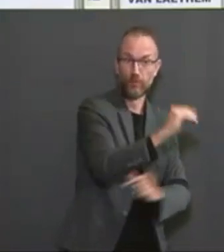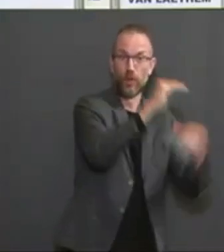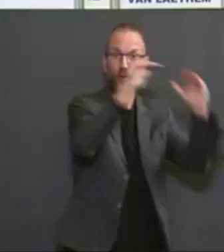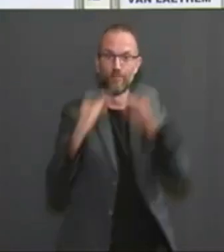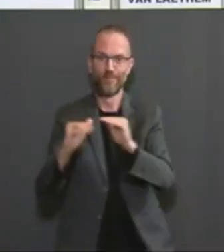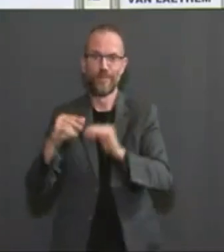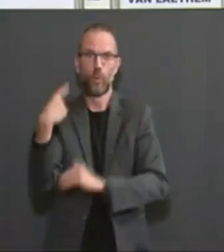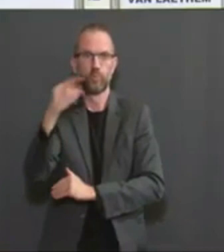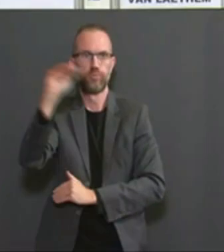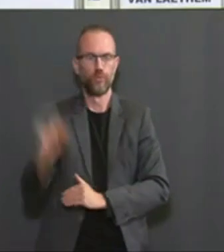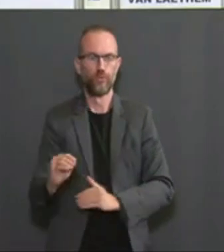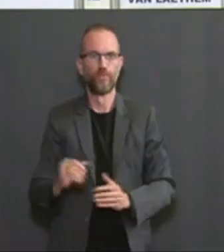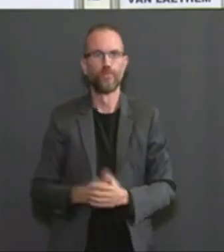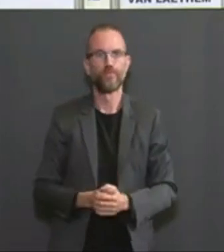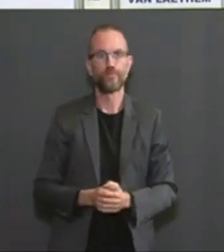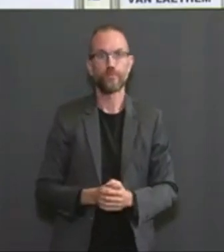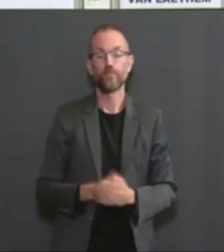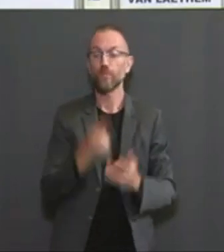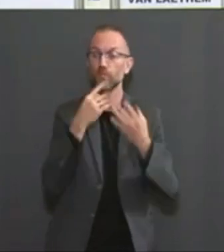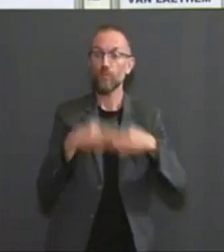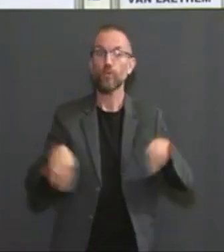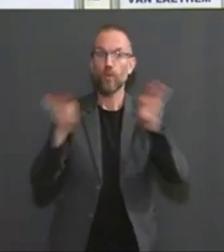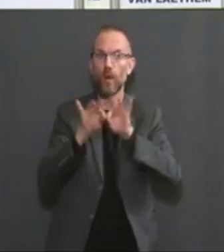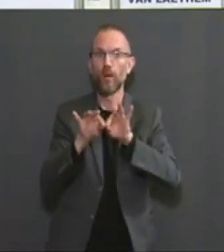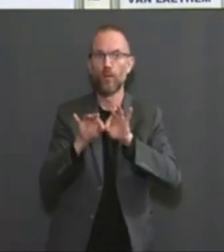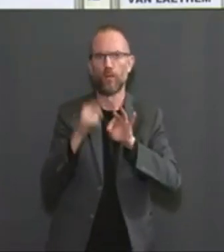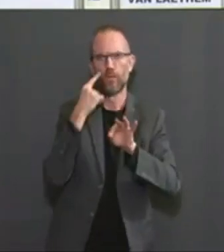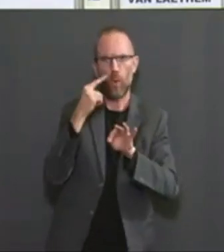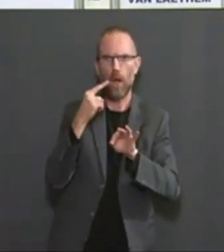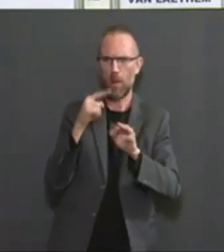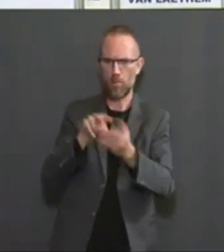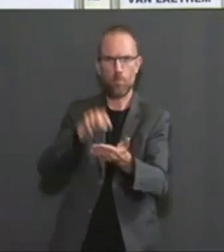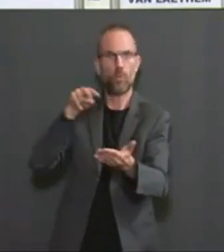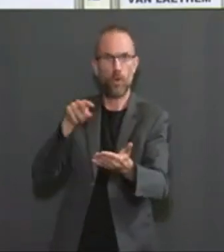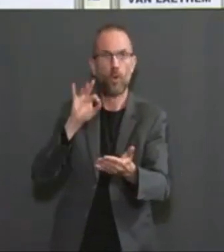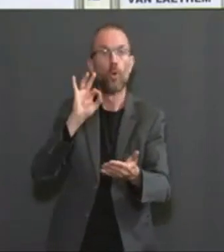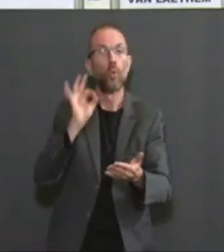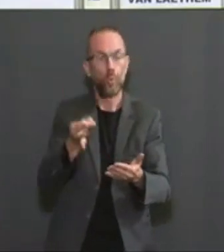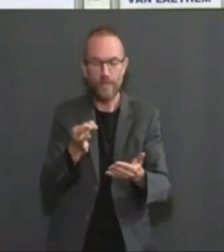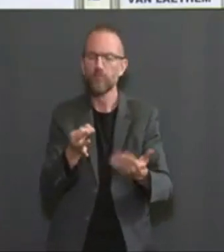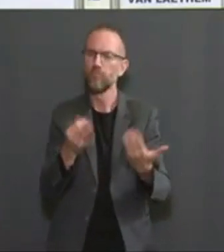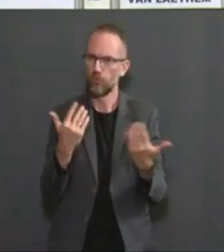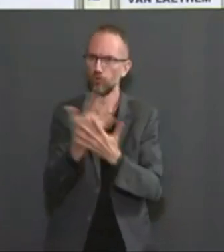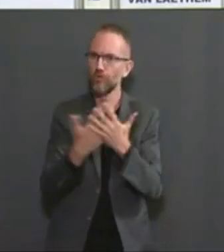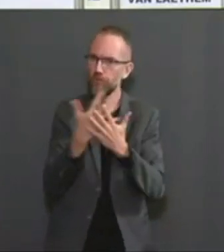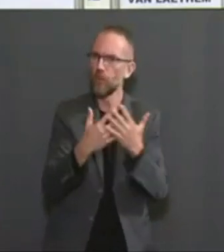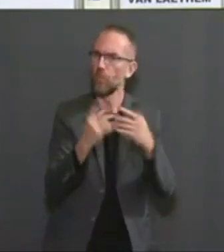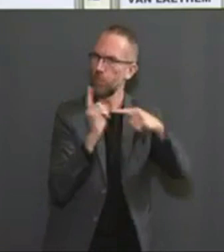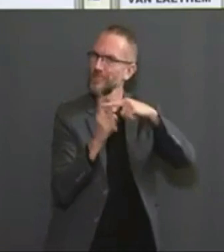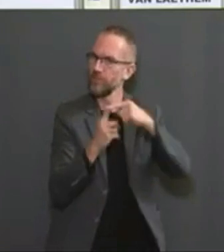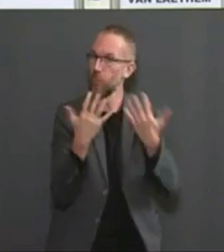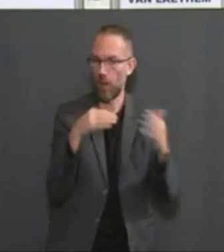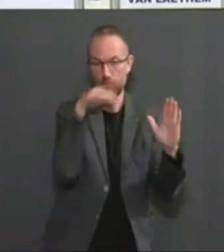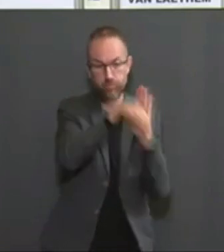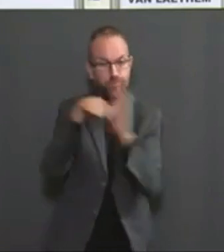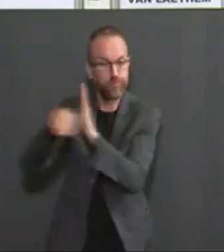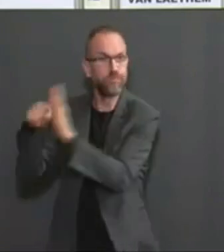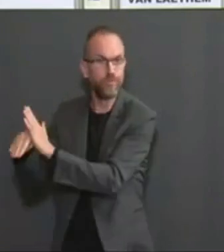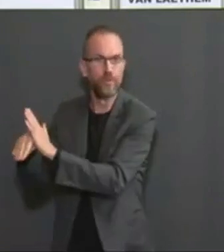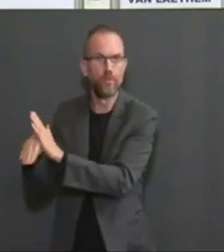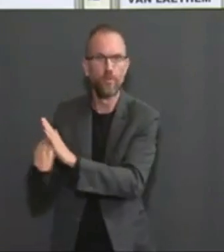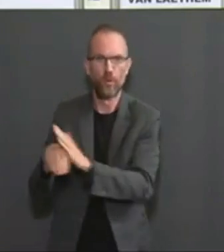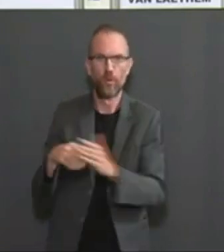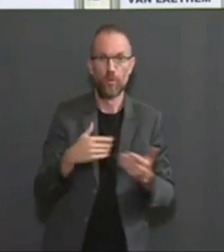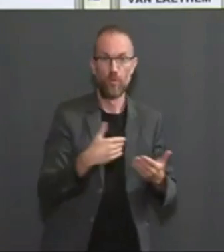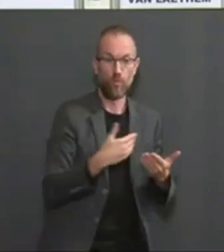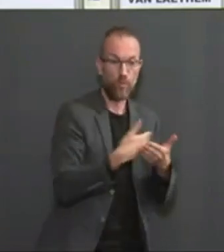qu'on vous annonce aujourd'hui vont dans un bon sens, tant pour la population en général que de la maison de repos, mais on veut vraiment souligner le